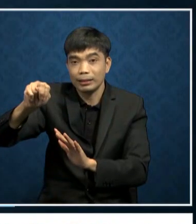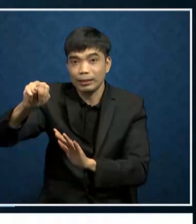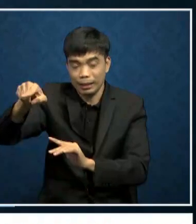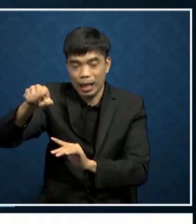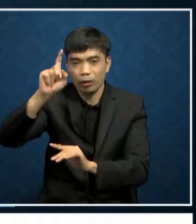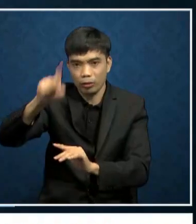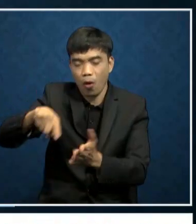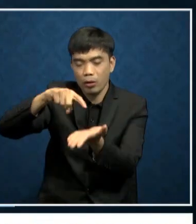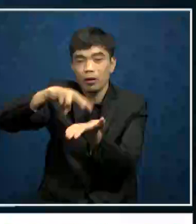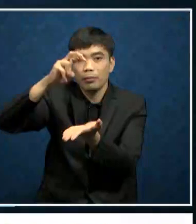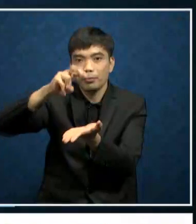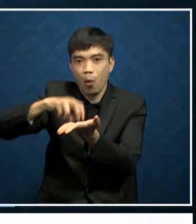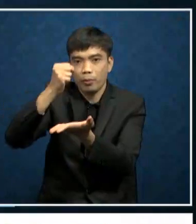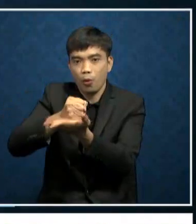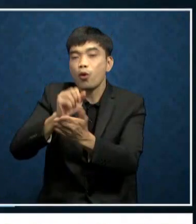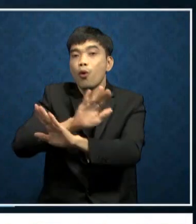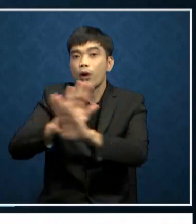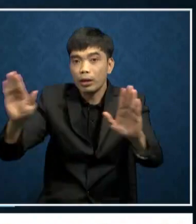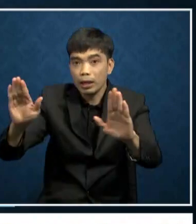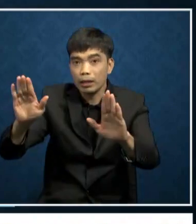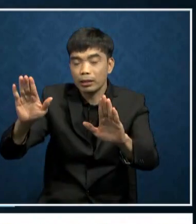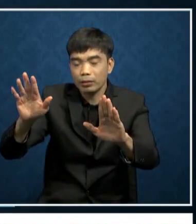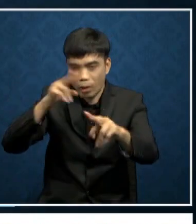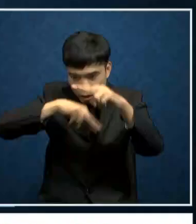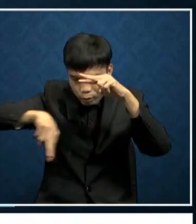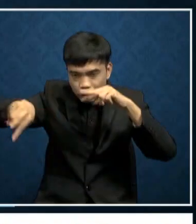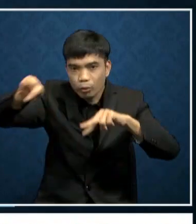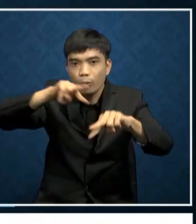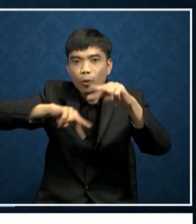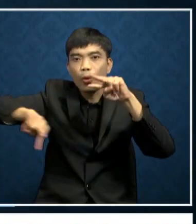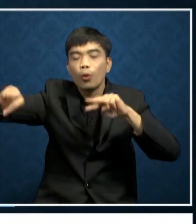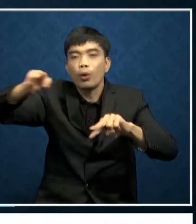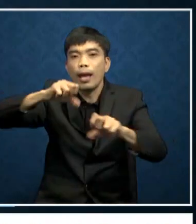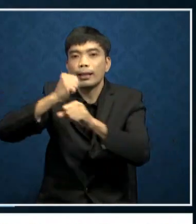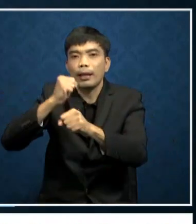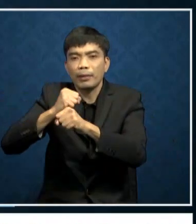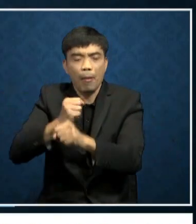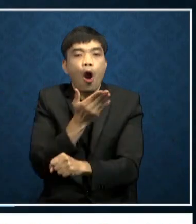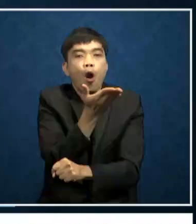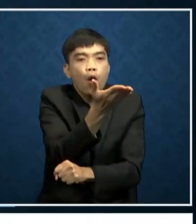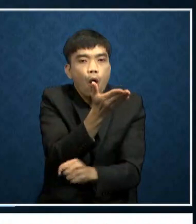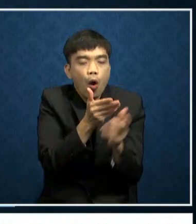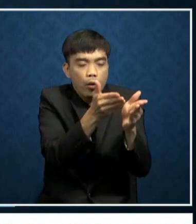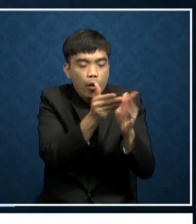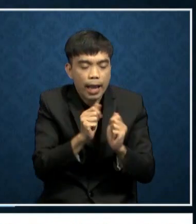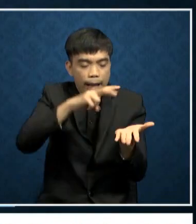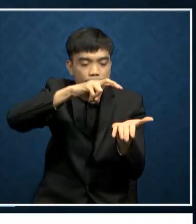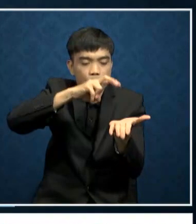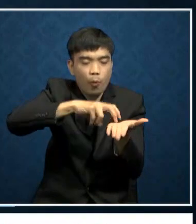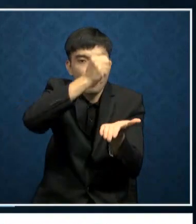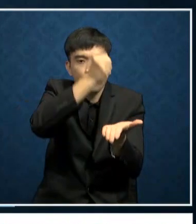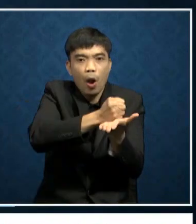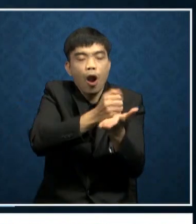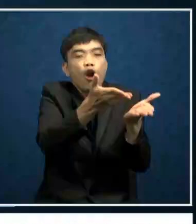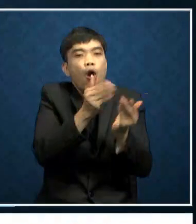ผลิตพลังงานควบคุมนะครับซึ่งจะทำให้การประกอบกิจกรพลังงานดังกล่าวไม่ต้องขอรับใบอนุญาตจะส่ง